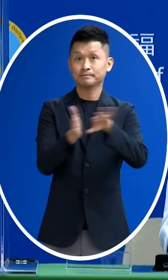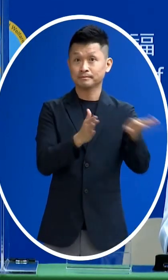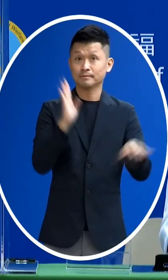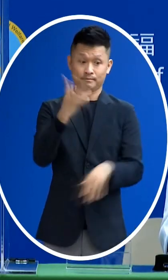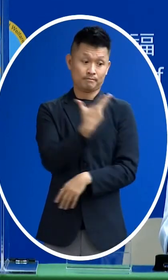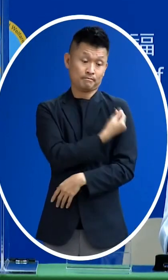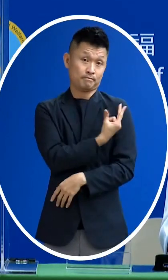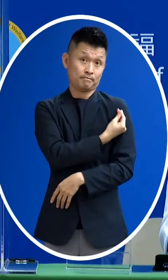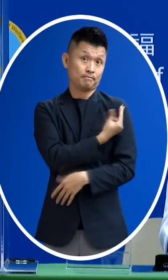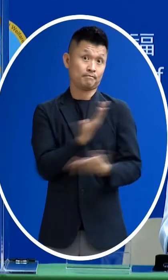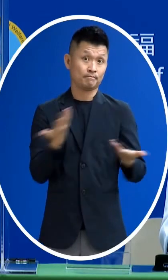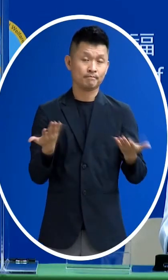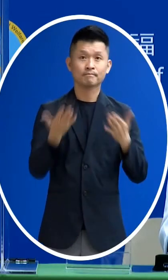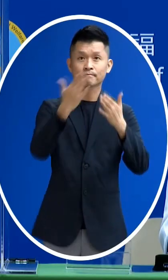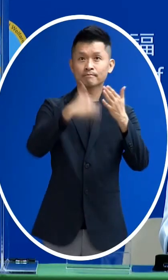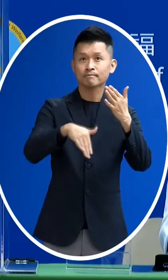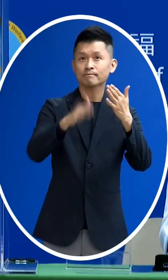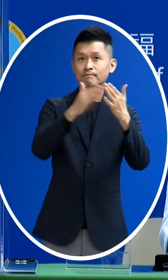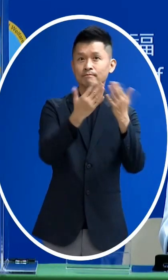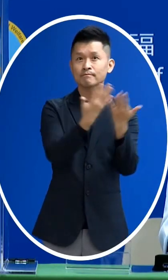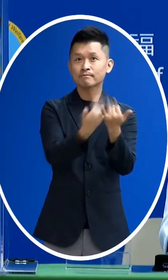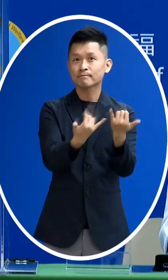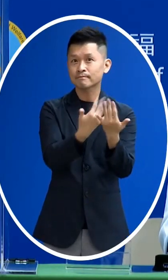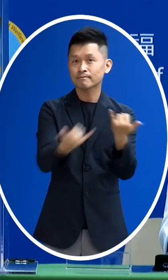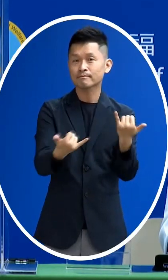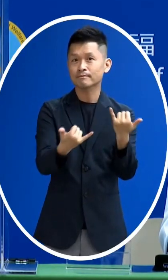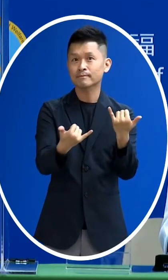关给这个校园